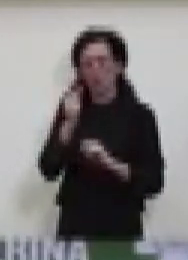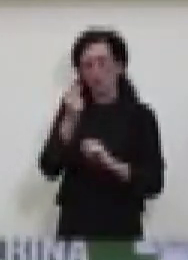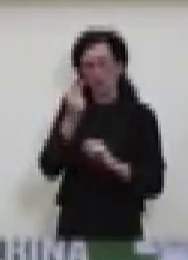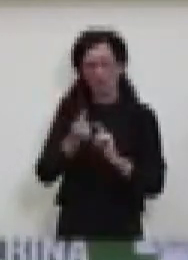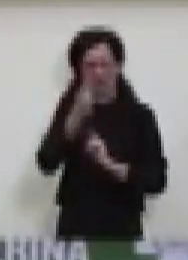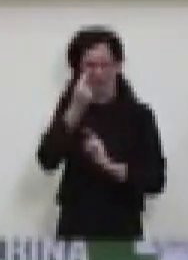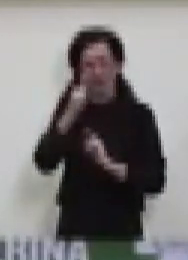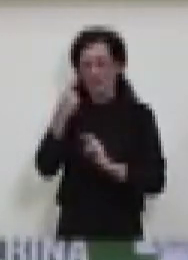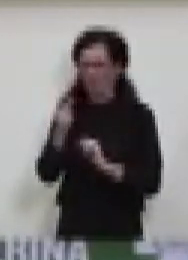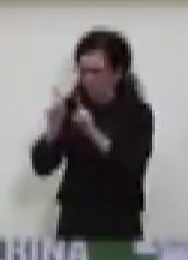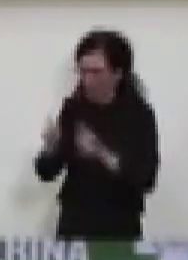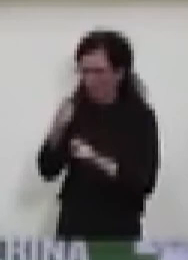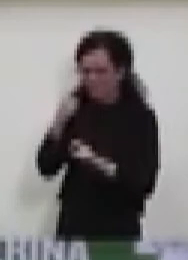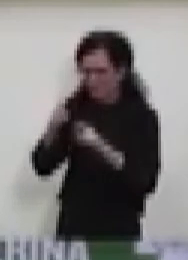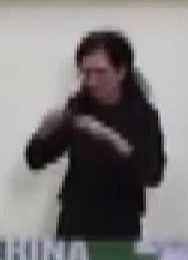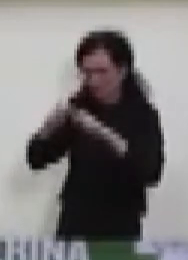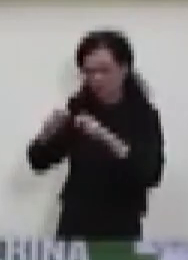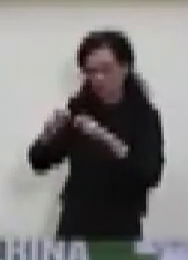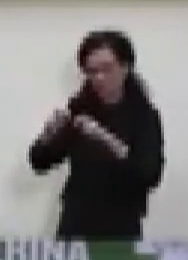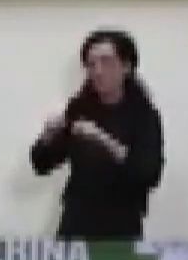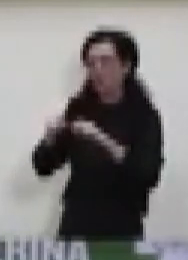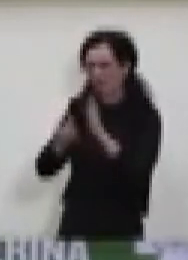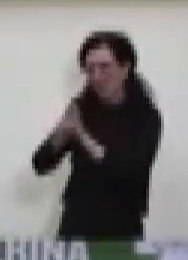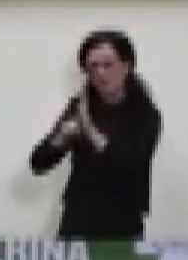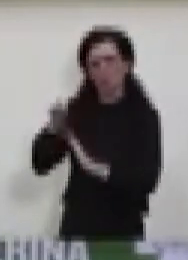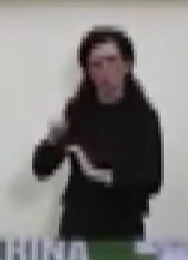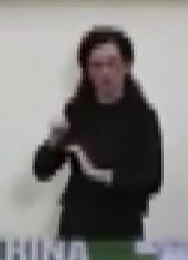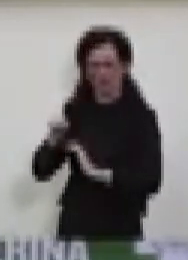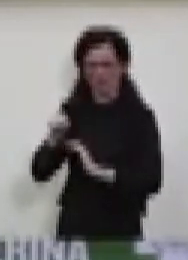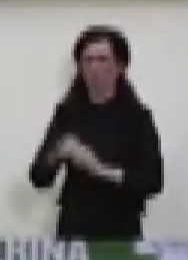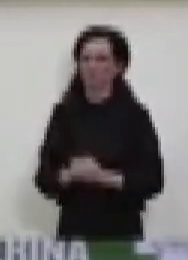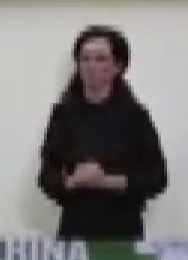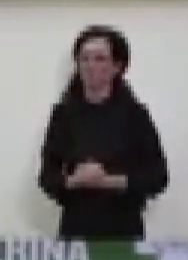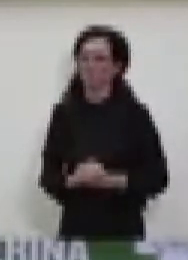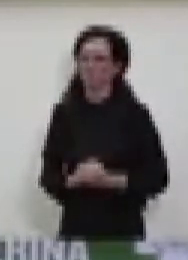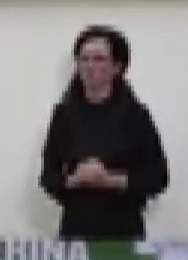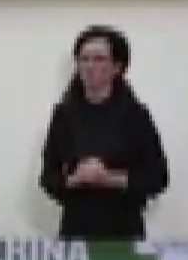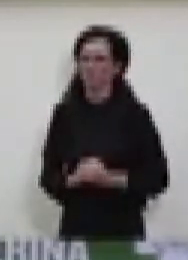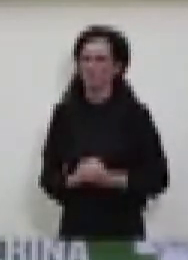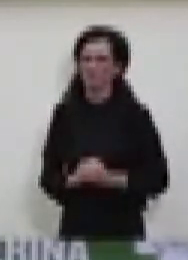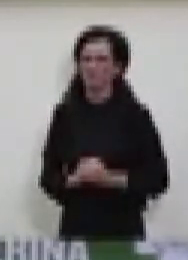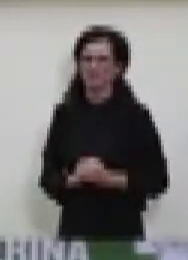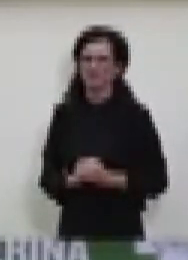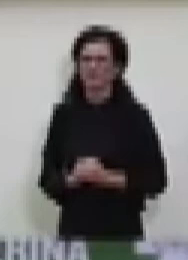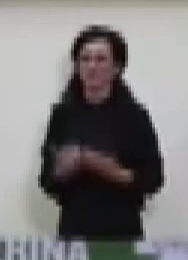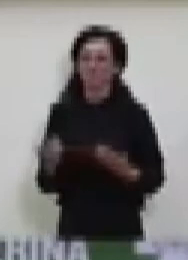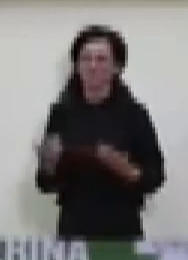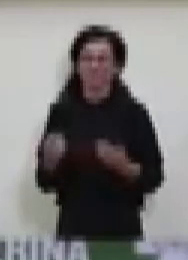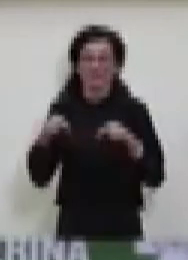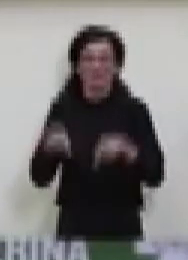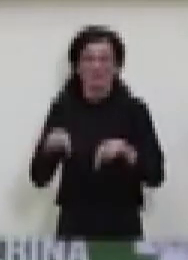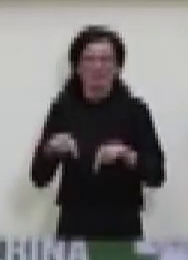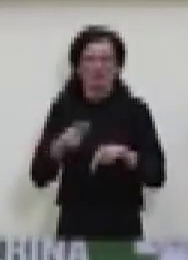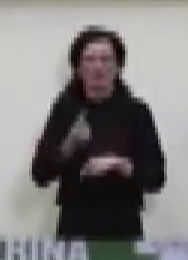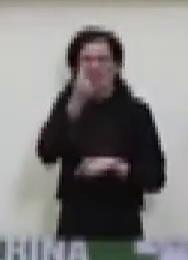che può essere molecolare l'antico il per una capacità è molto aumentata